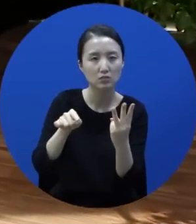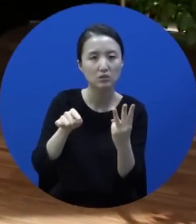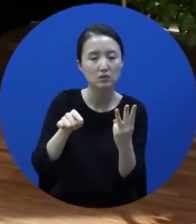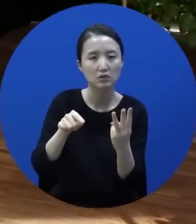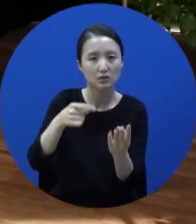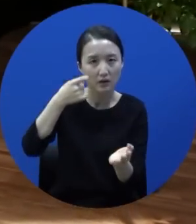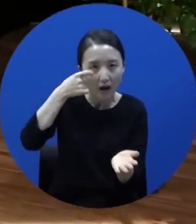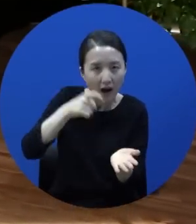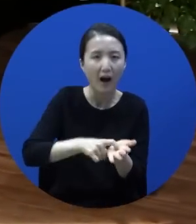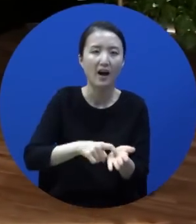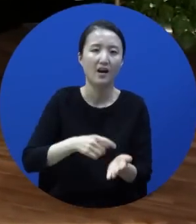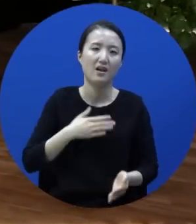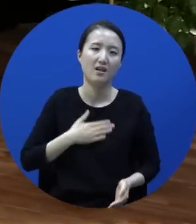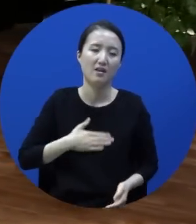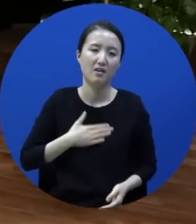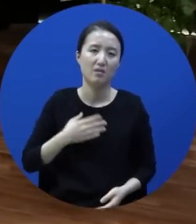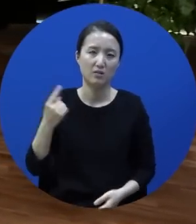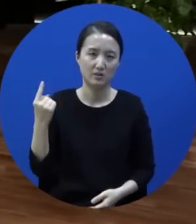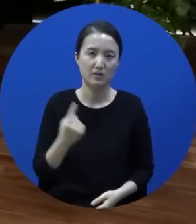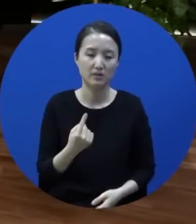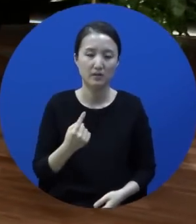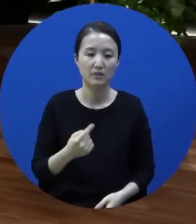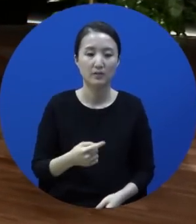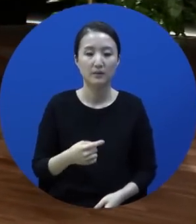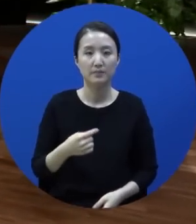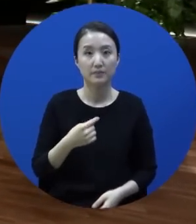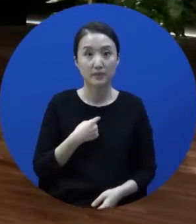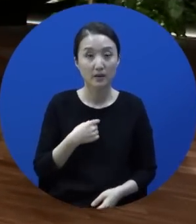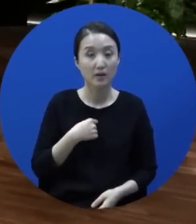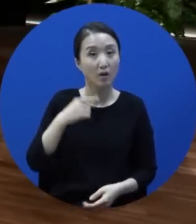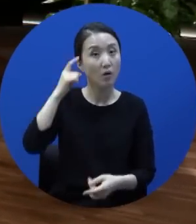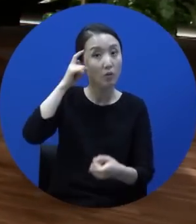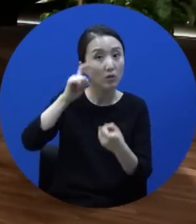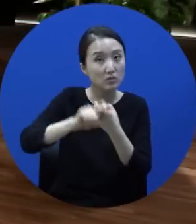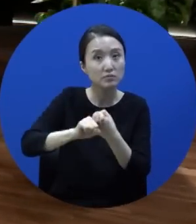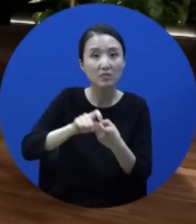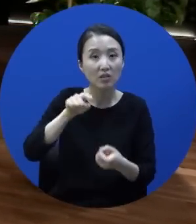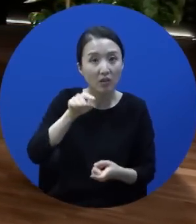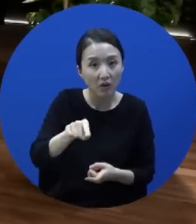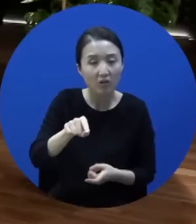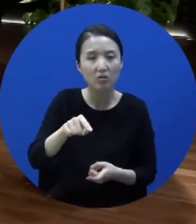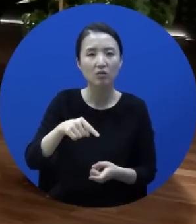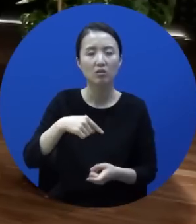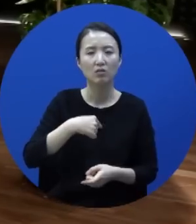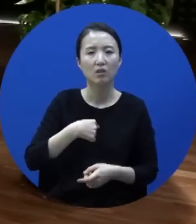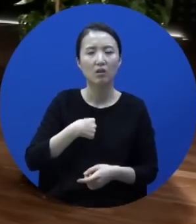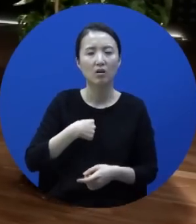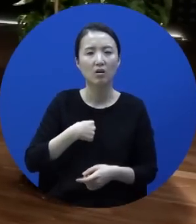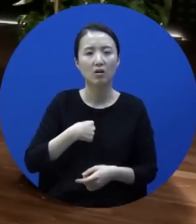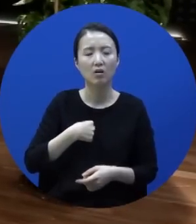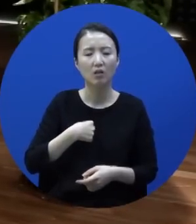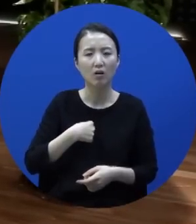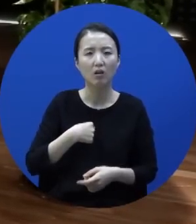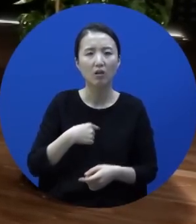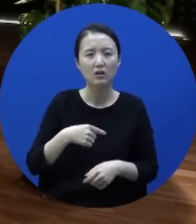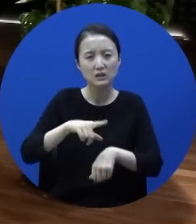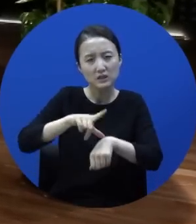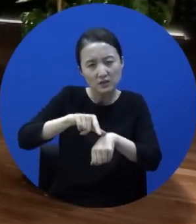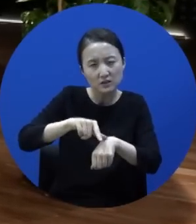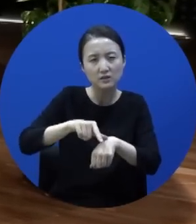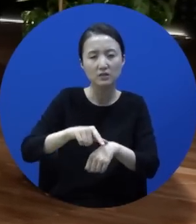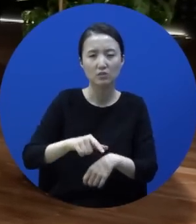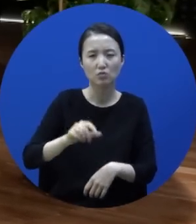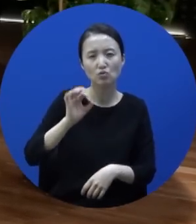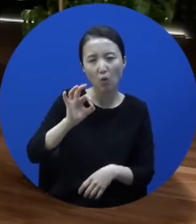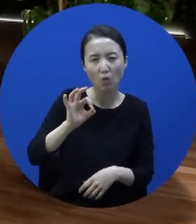살아가는 일상 속에 얼마나 많은 어떤 것에 시간과 돈을 투자하느냐, 그걸 보다 보면 내 관심 주제가 나오게